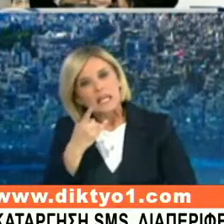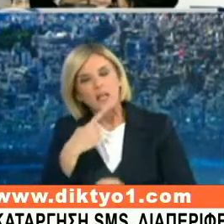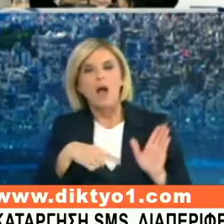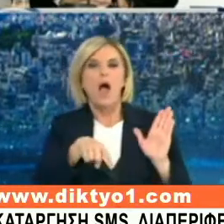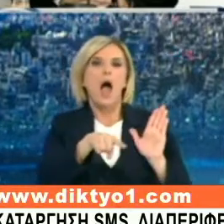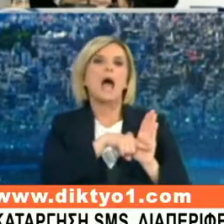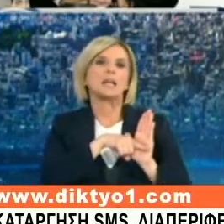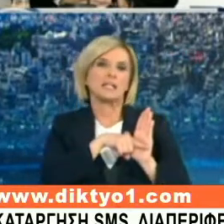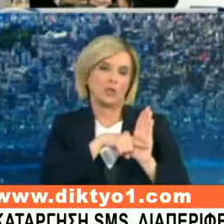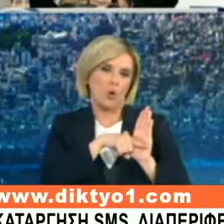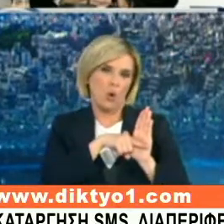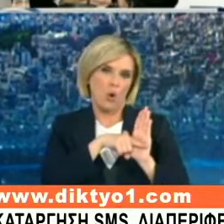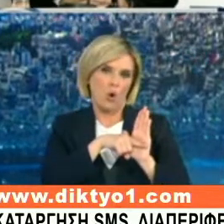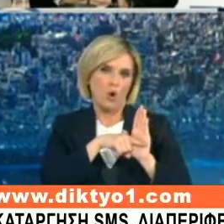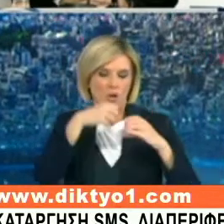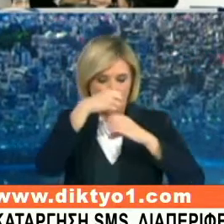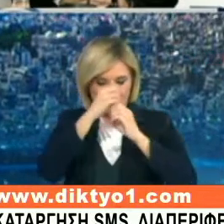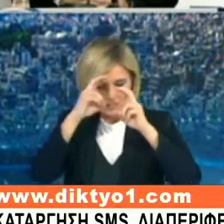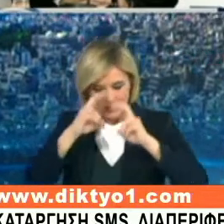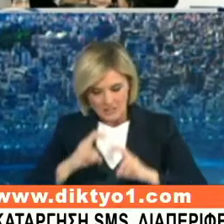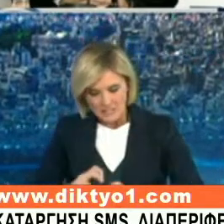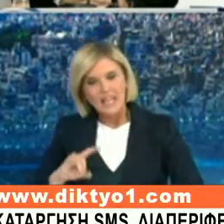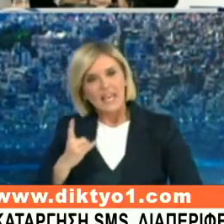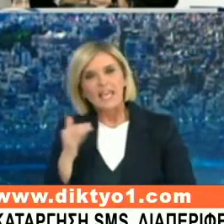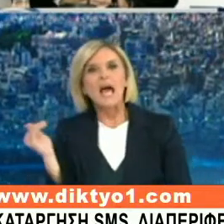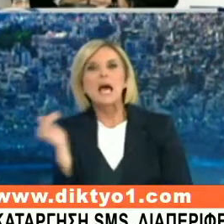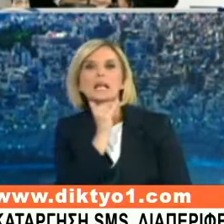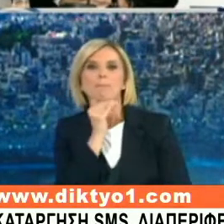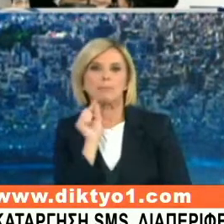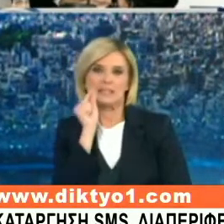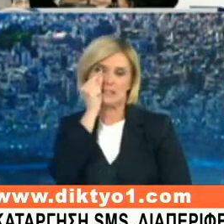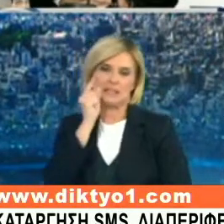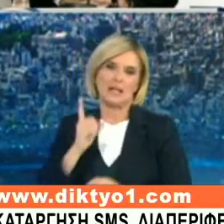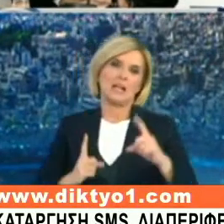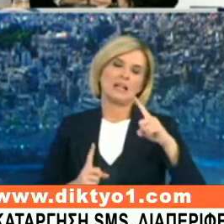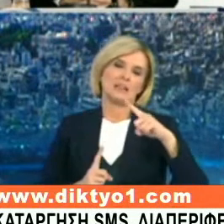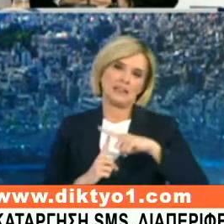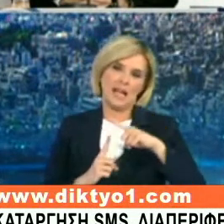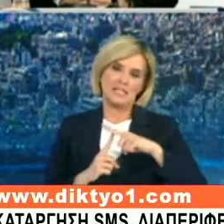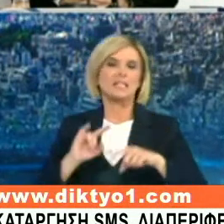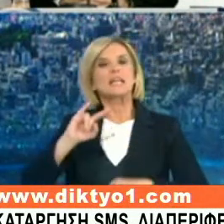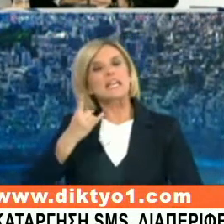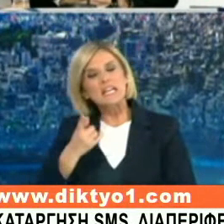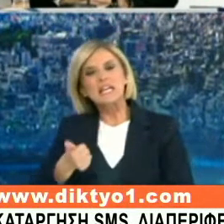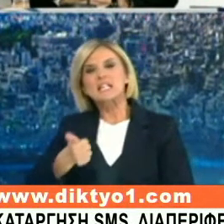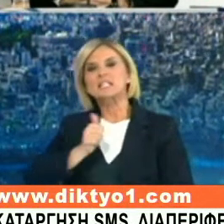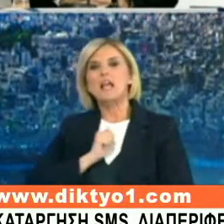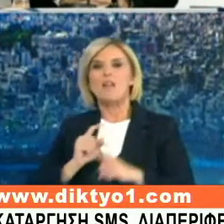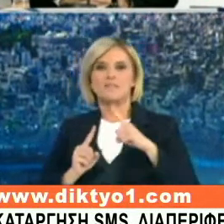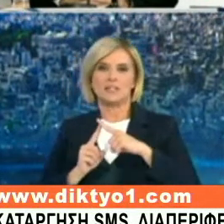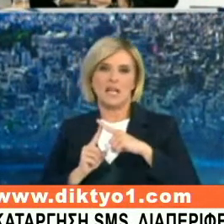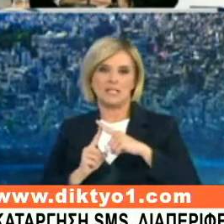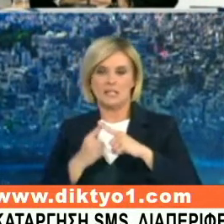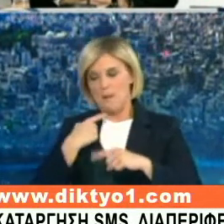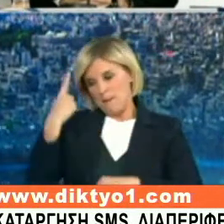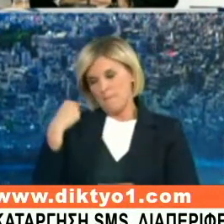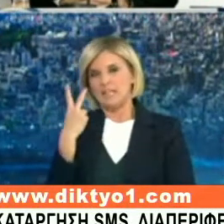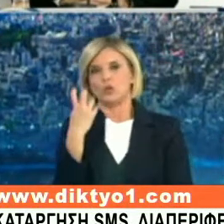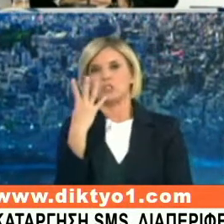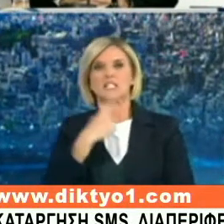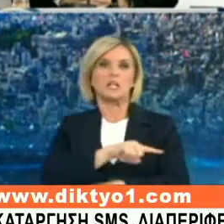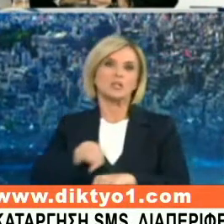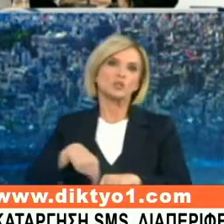τεστ 72 ωρών, είτε rapid test 24 ωρών, είτε self-test 24 ωρών, ή διαφορετικά να υπάρχει μια